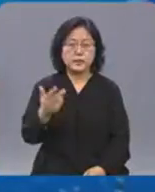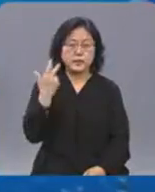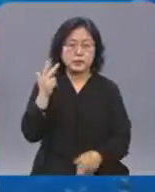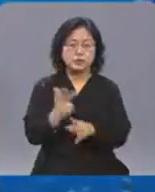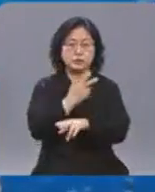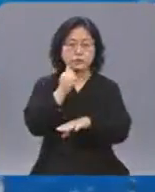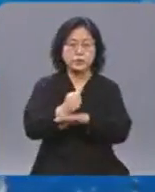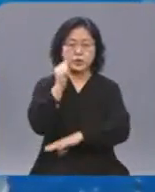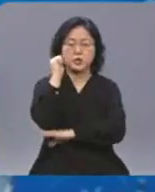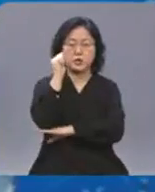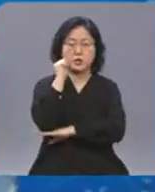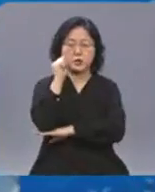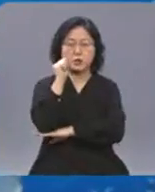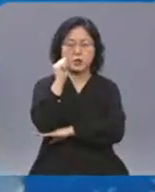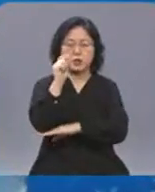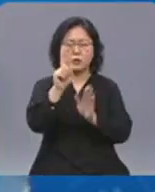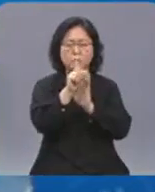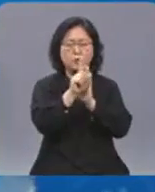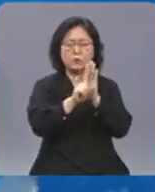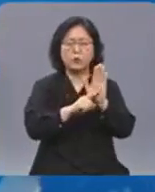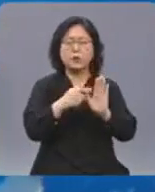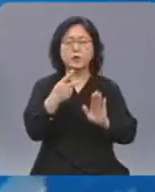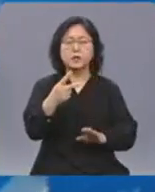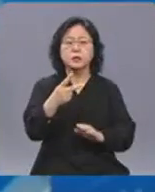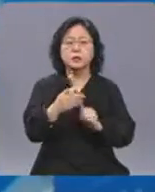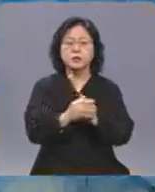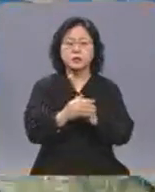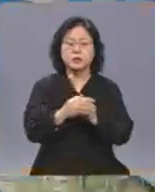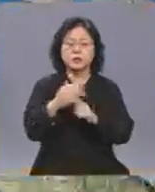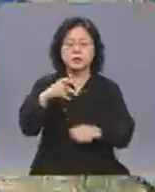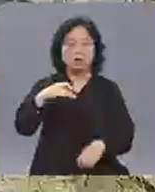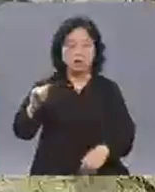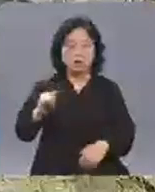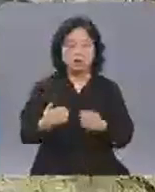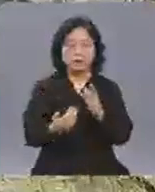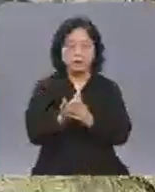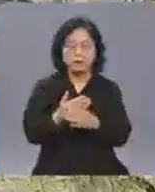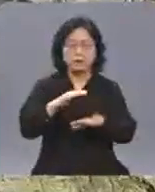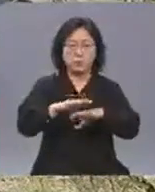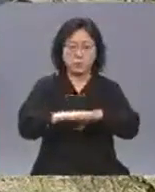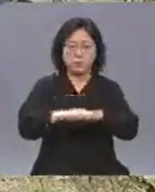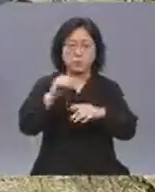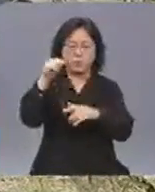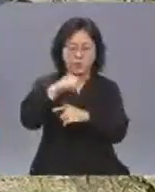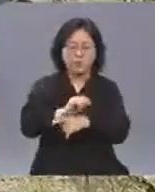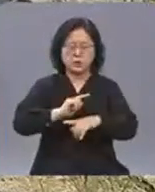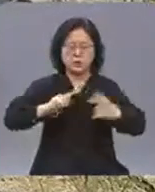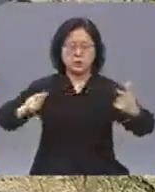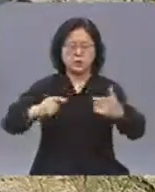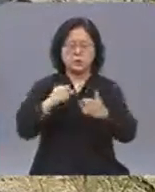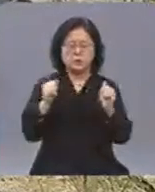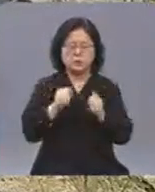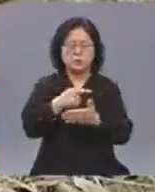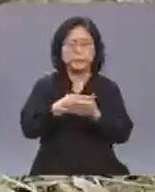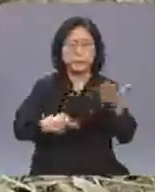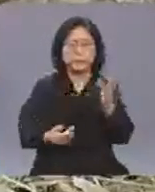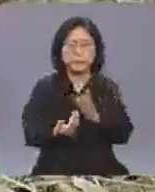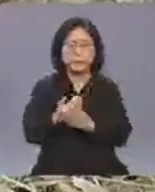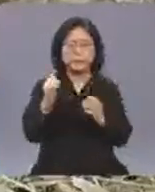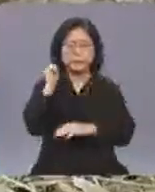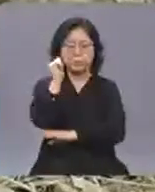지난 주말 사이 영암군 기온이 2도까지 떨어지면서 서리가 내리는 등 농작물과 과수의 냉해 피해가 발생해